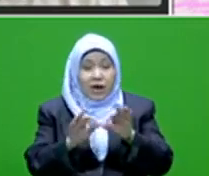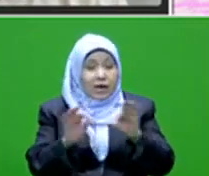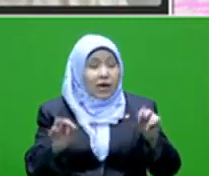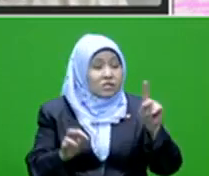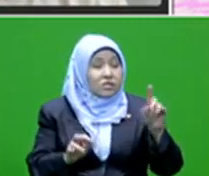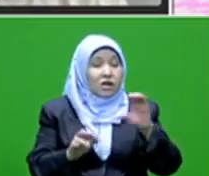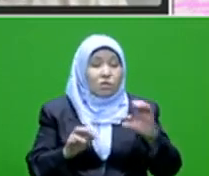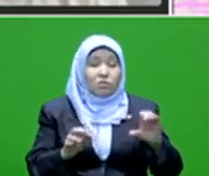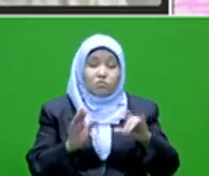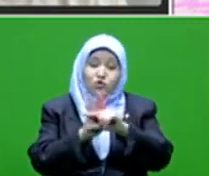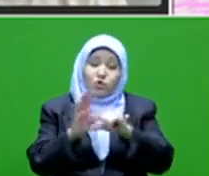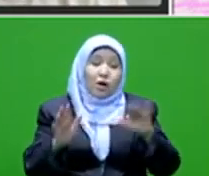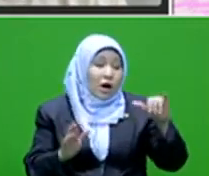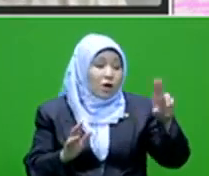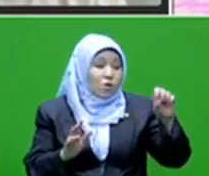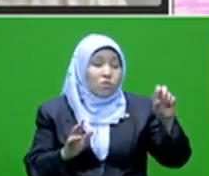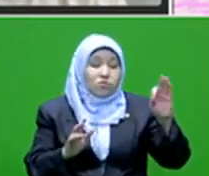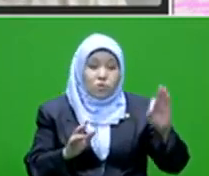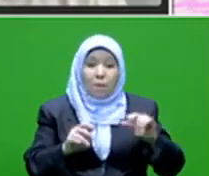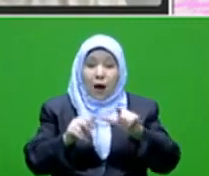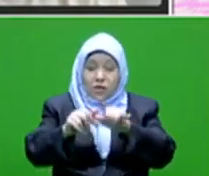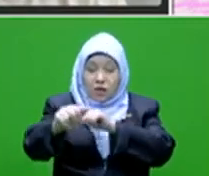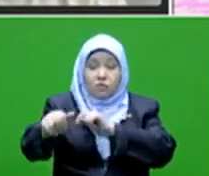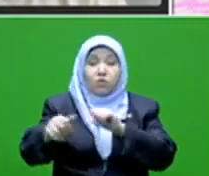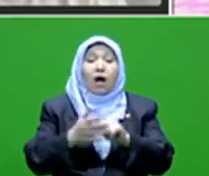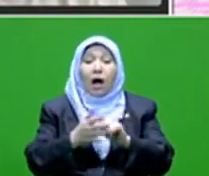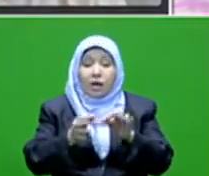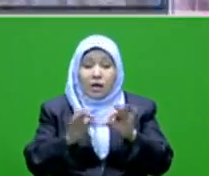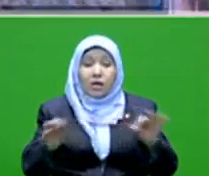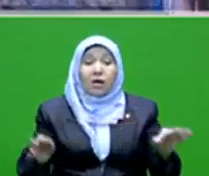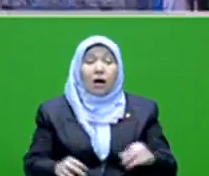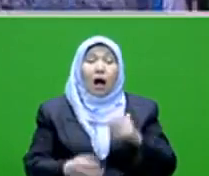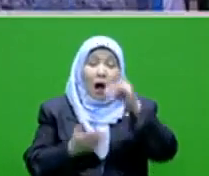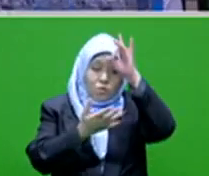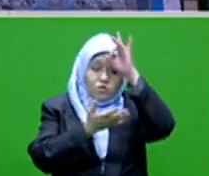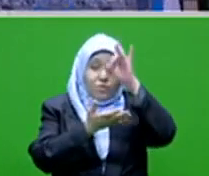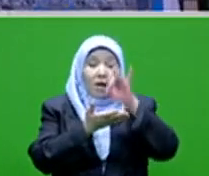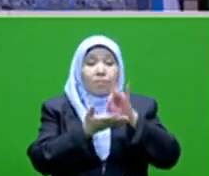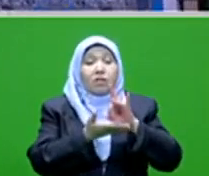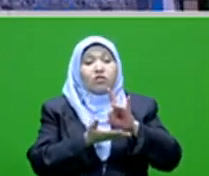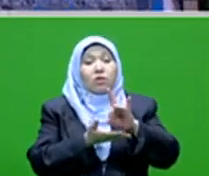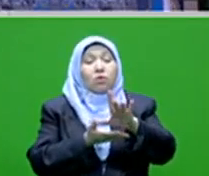surah Yusuf. Panjang juga ayat dia. A'udzubillahi minasyaitonir rajim.